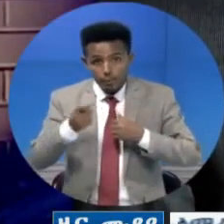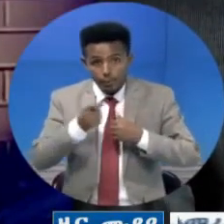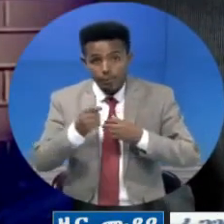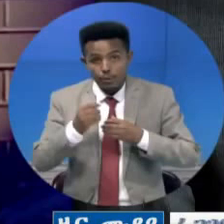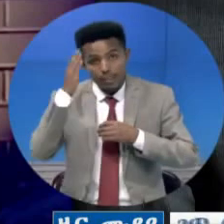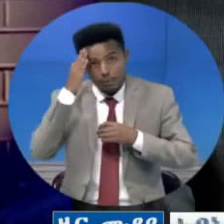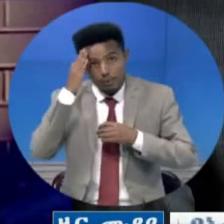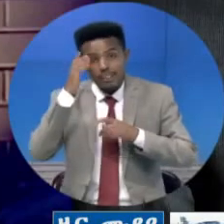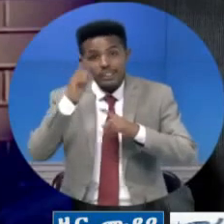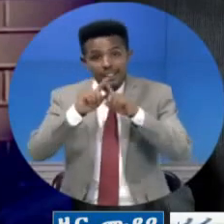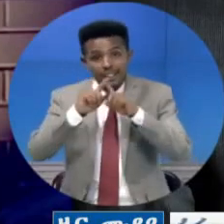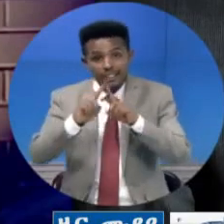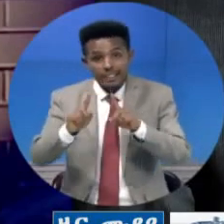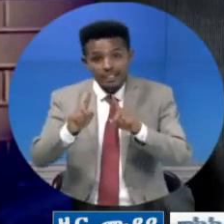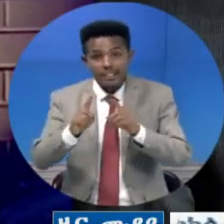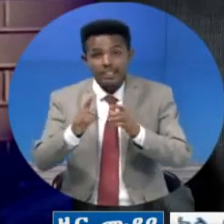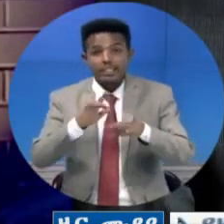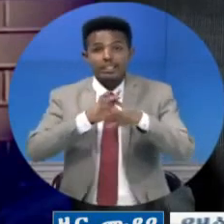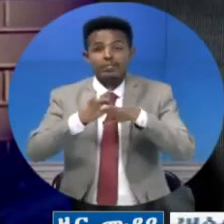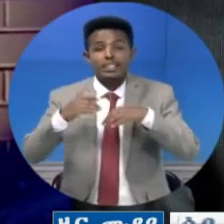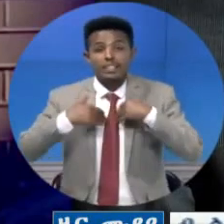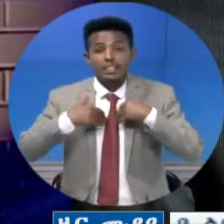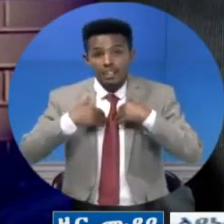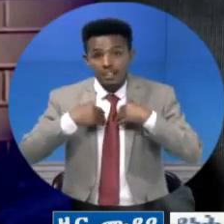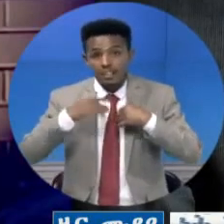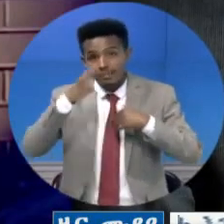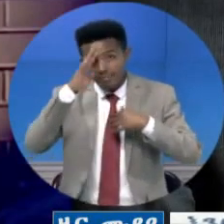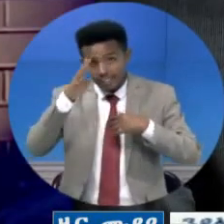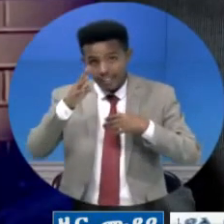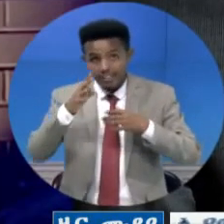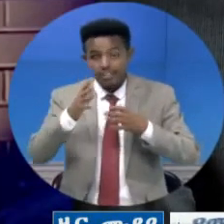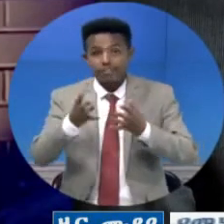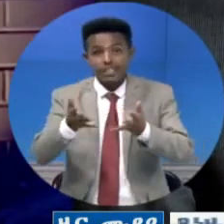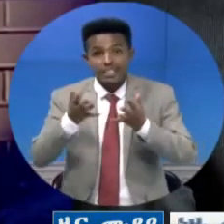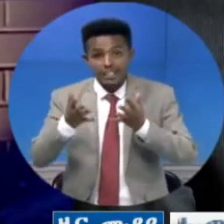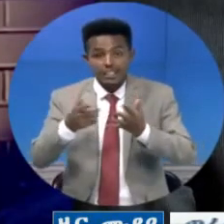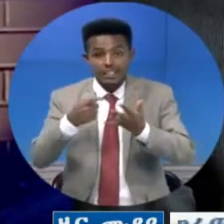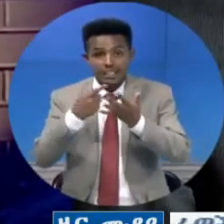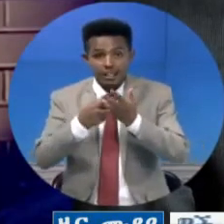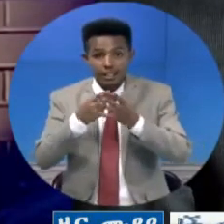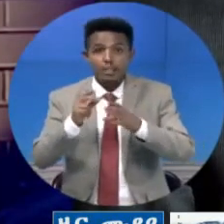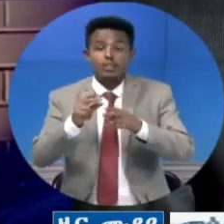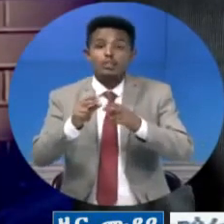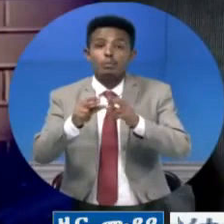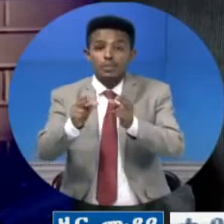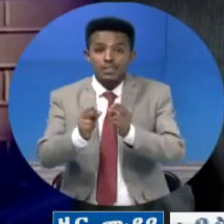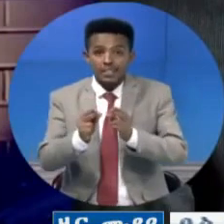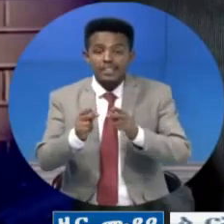ግን ክፍተት እንዲፈጠር ይፈልጋል። ይሄ የቡድነኝነት ስሜት እንዲጦዝ